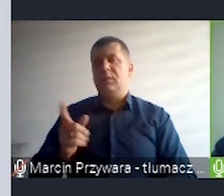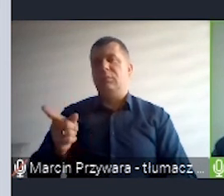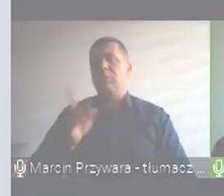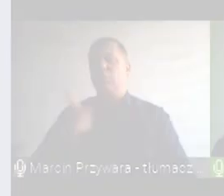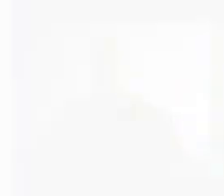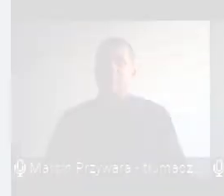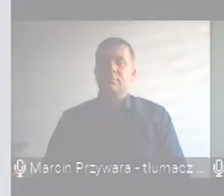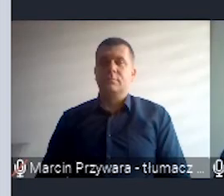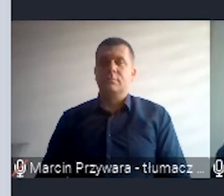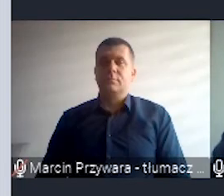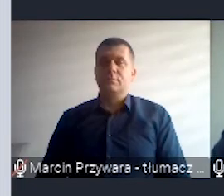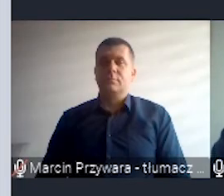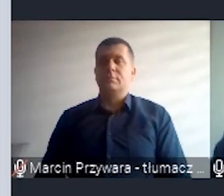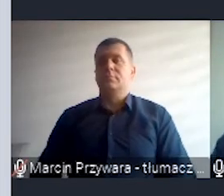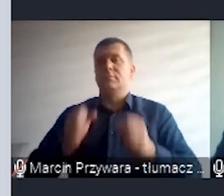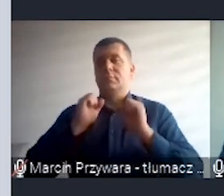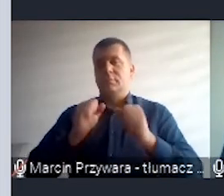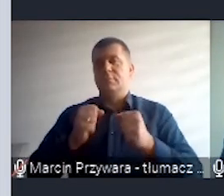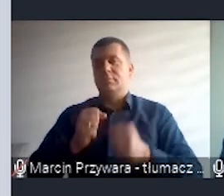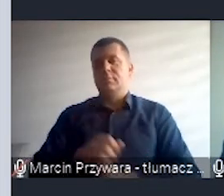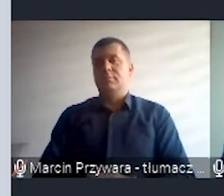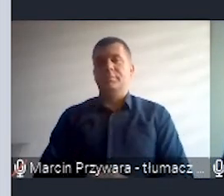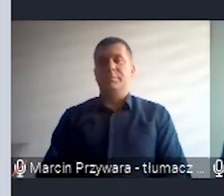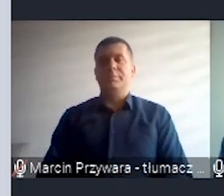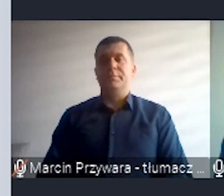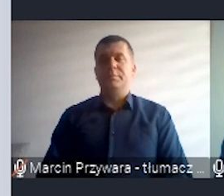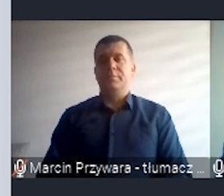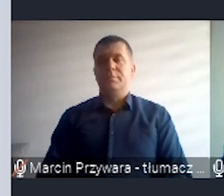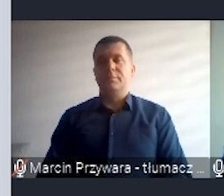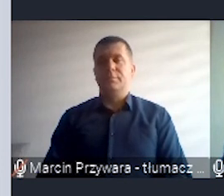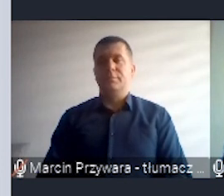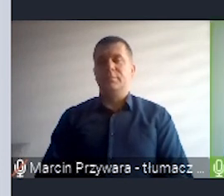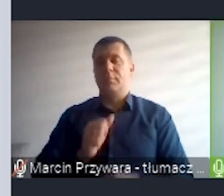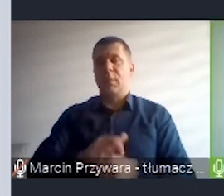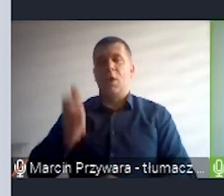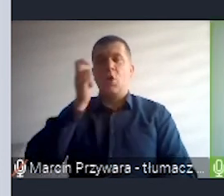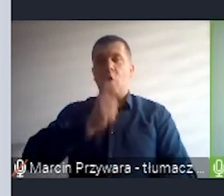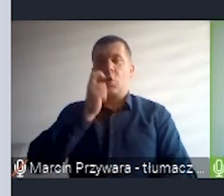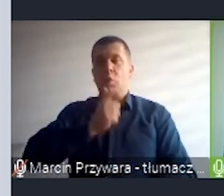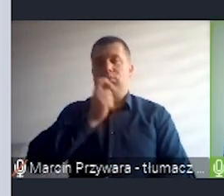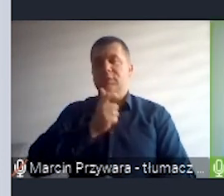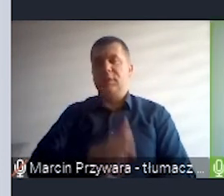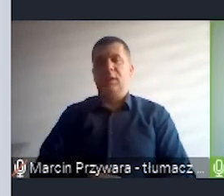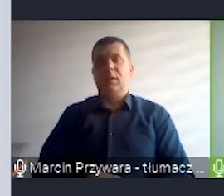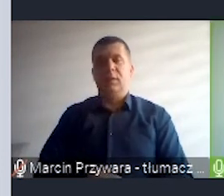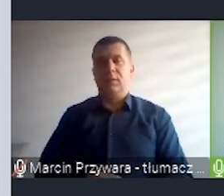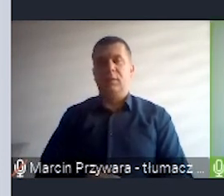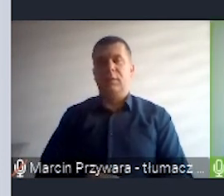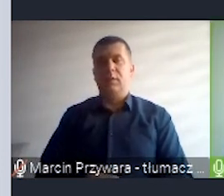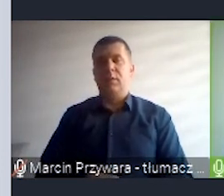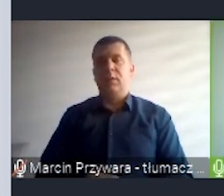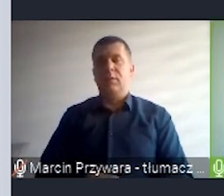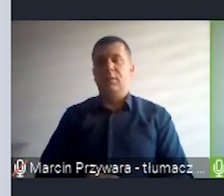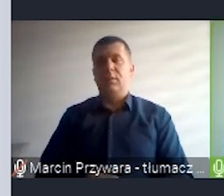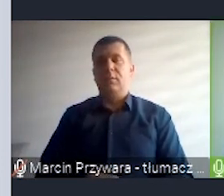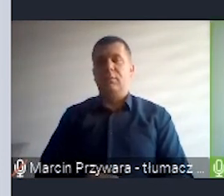prostu błędem. Działa i teraz jeszcze mnie słychać właśnie. Jest korupcja. Jest korupcja.